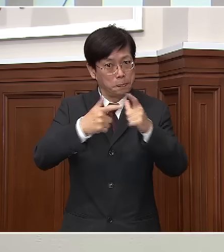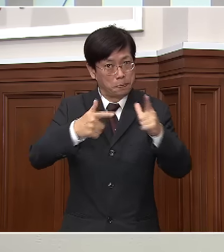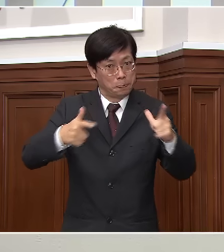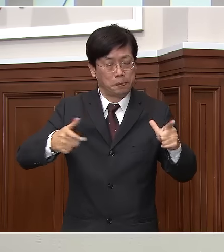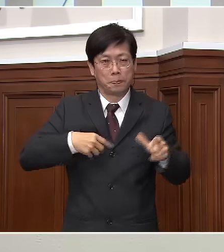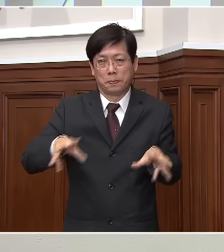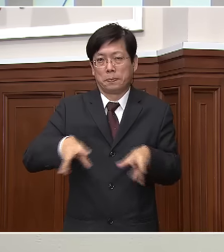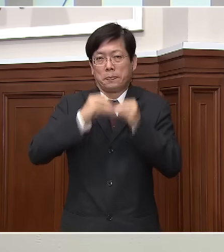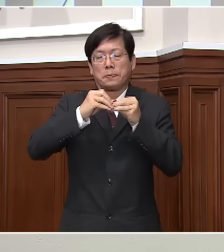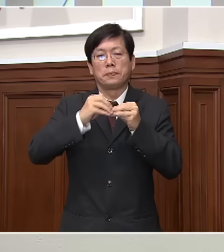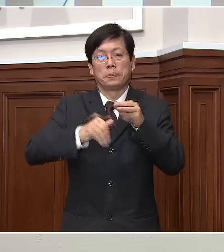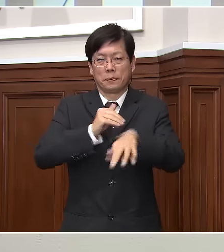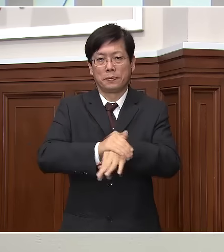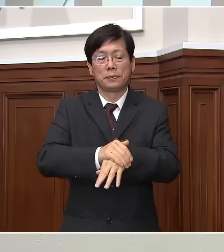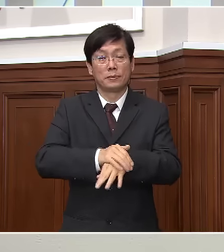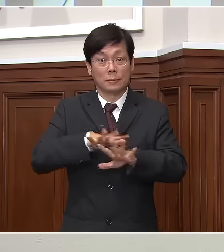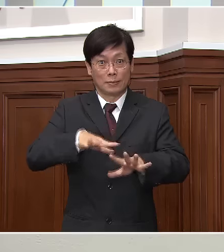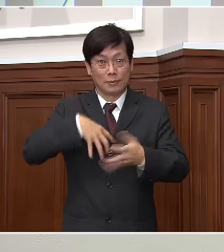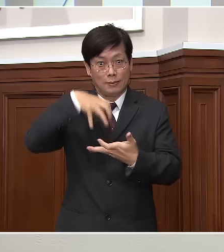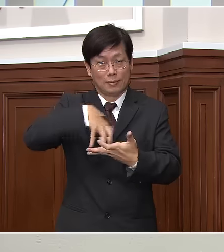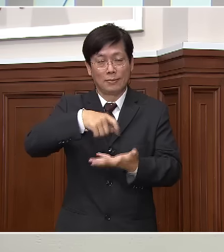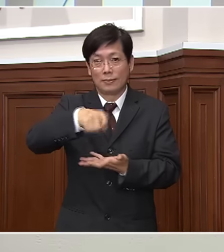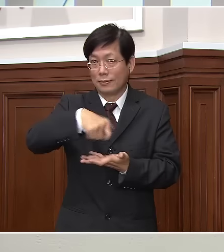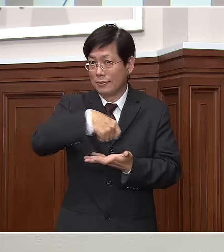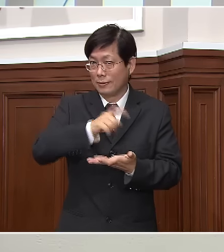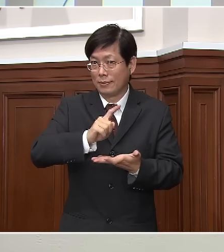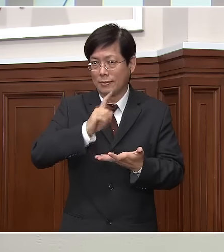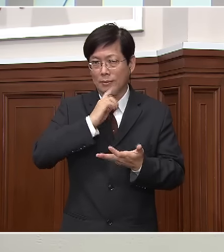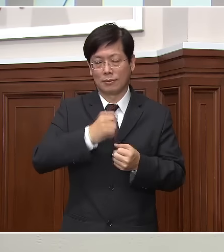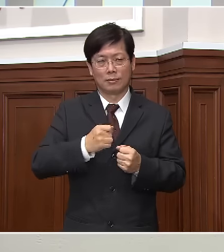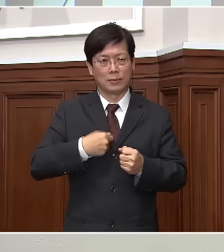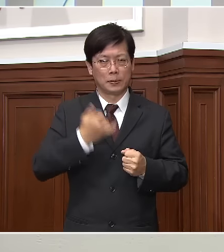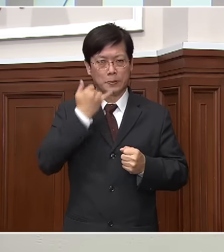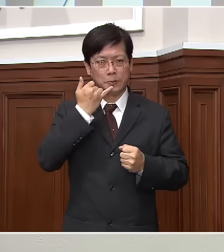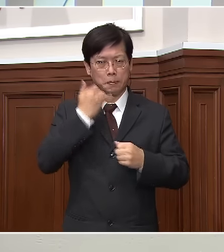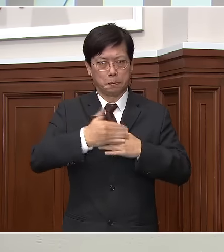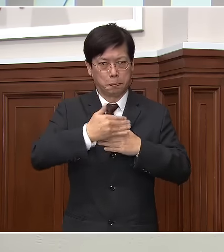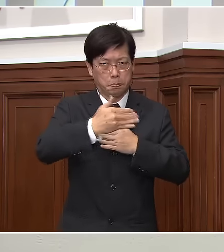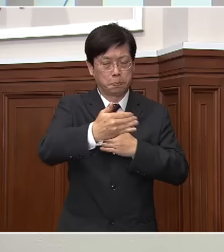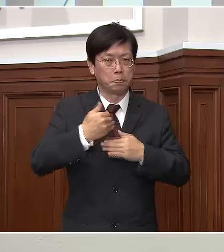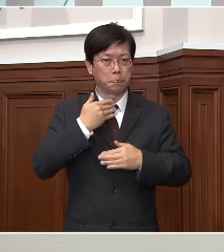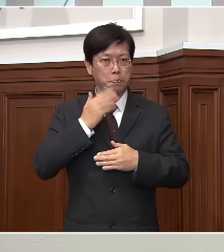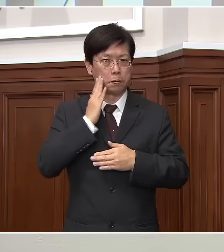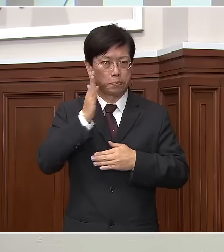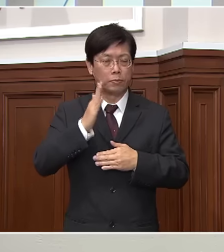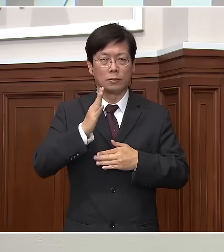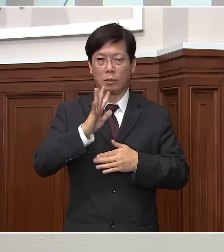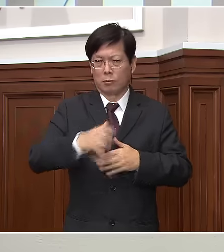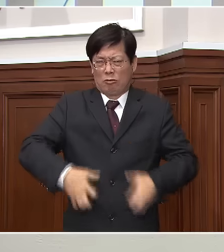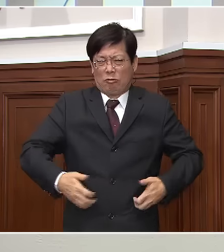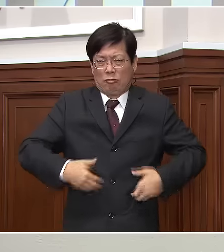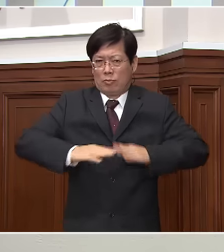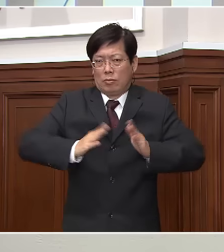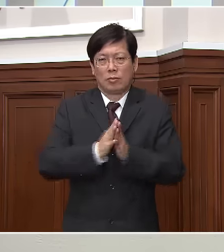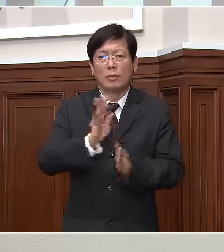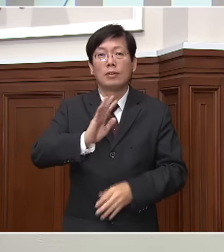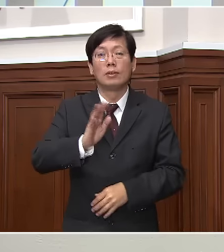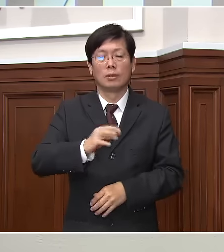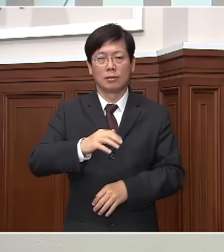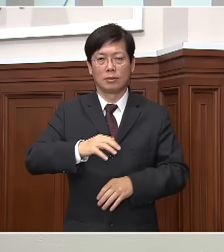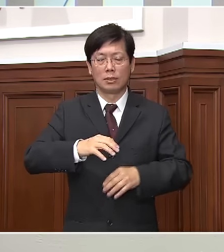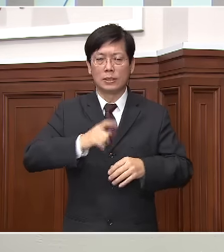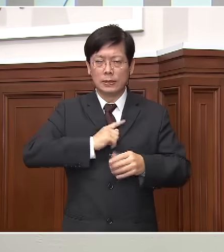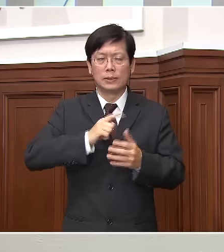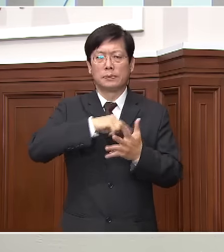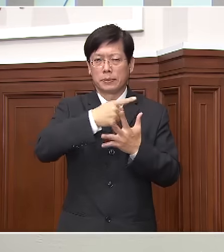成的。草案所体现的是一个稳健改革的方案，不强求一步到位，而是用